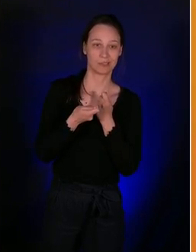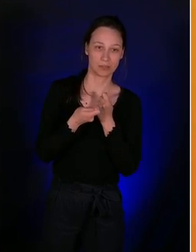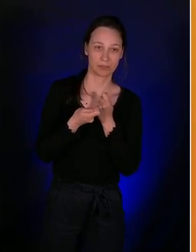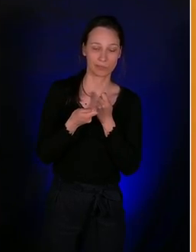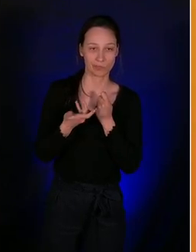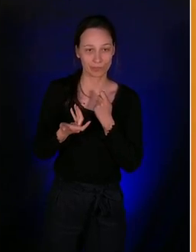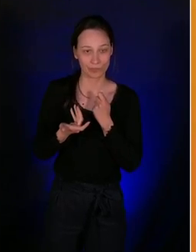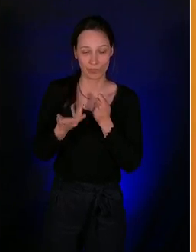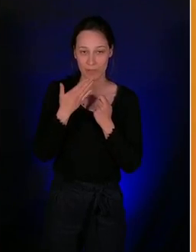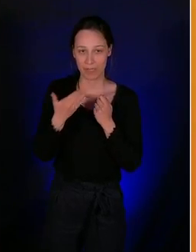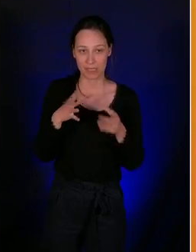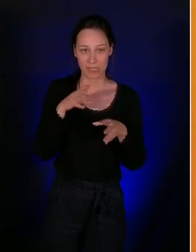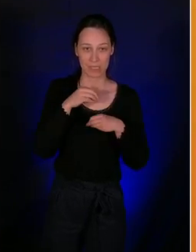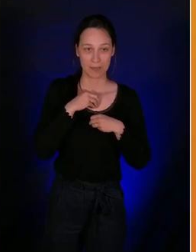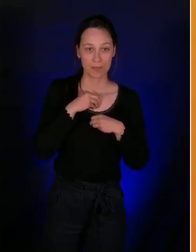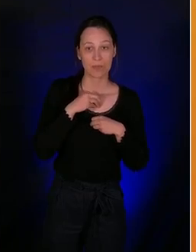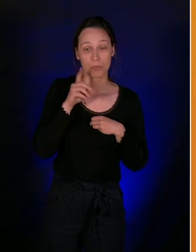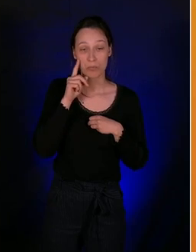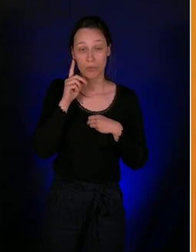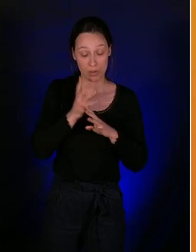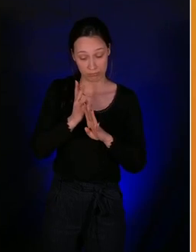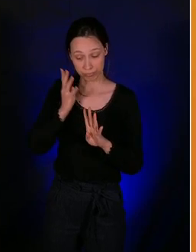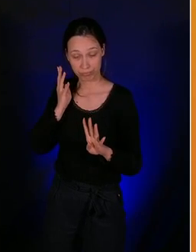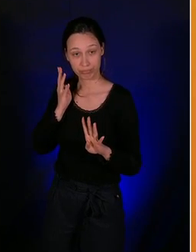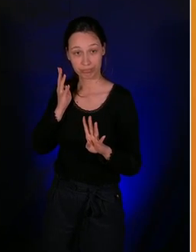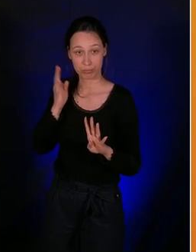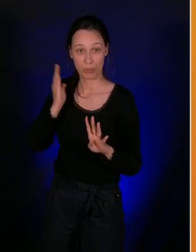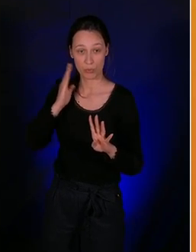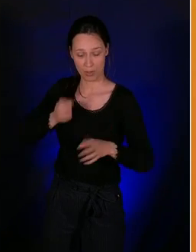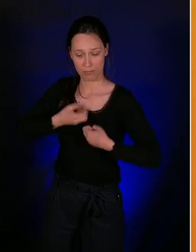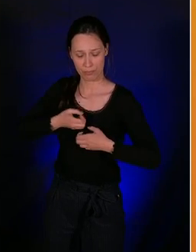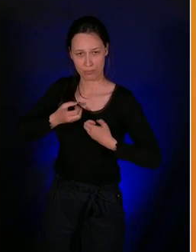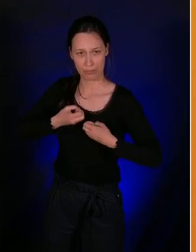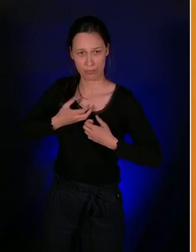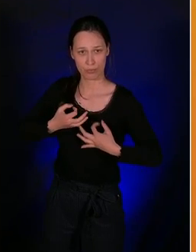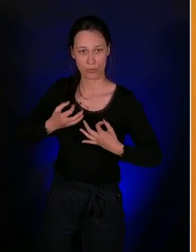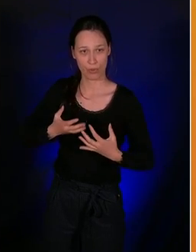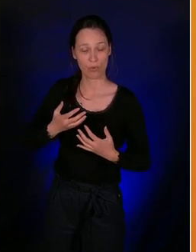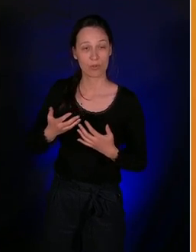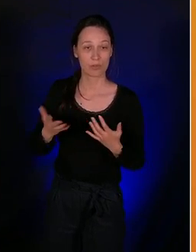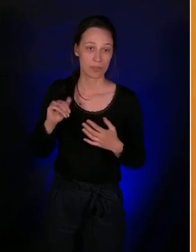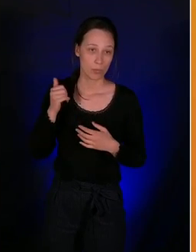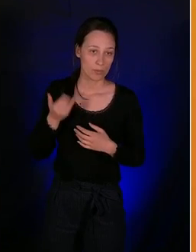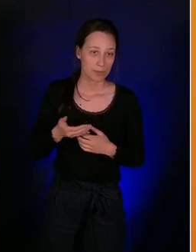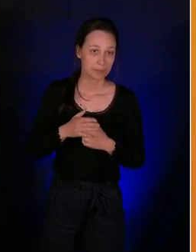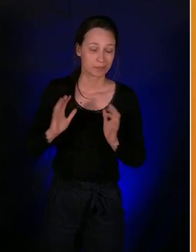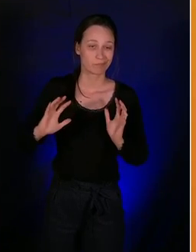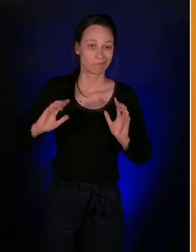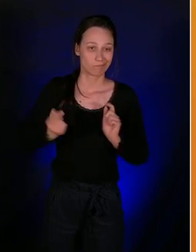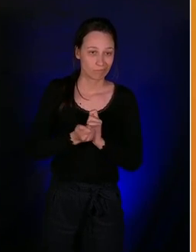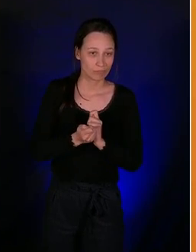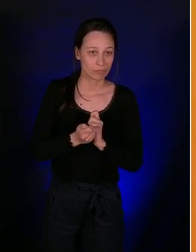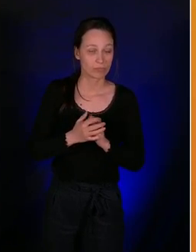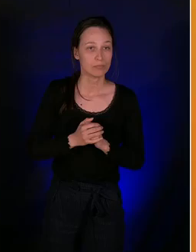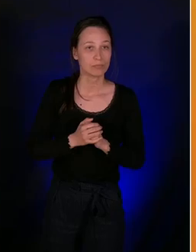vous a permis d'avoir plus de temps d'intervention de la salle. Et donc le temps qui s'installe, nous avons le badge de